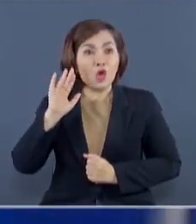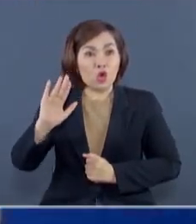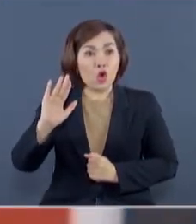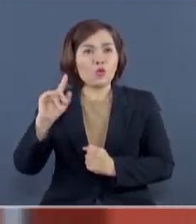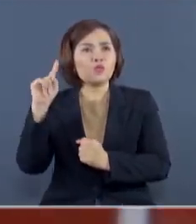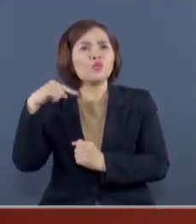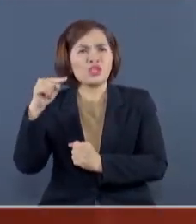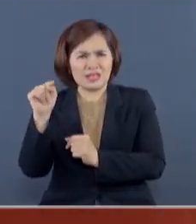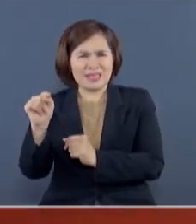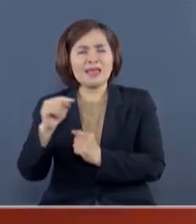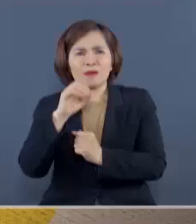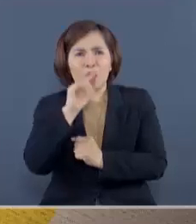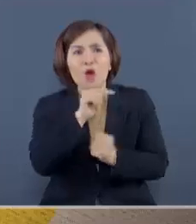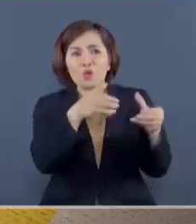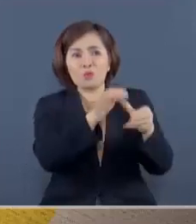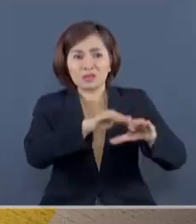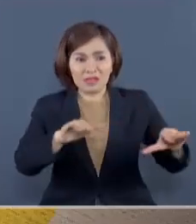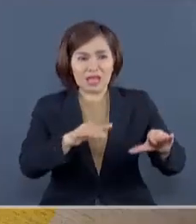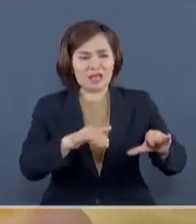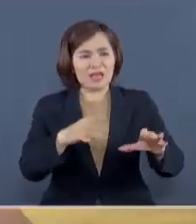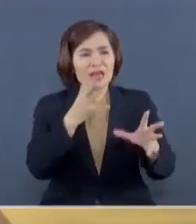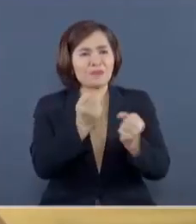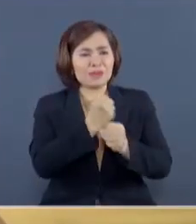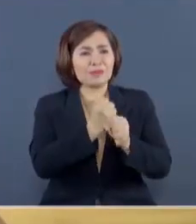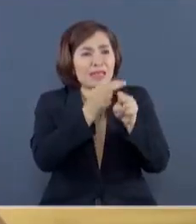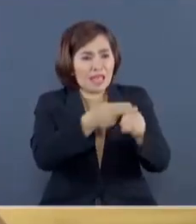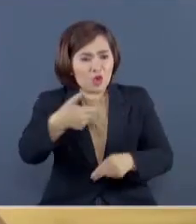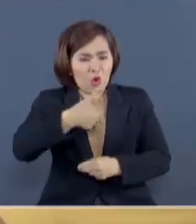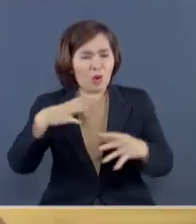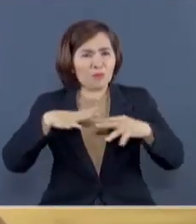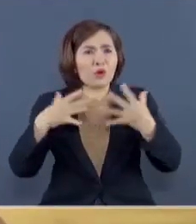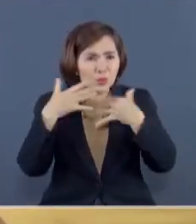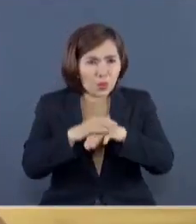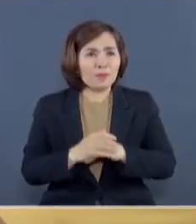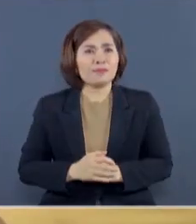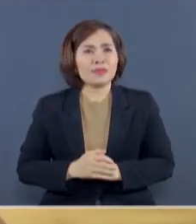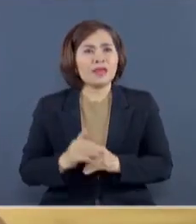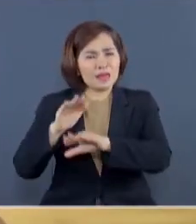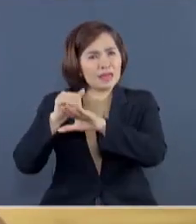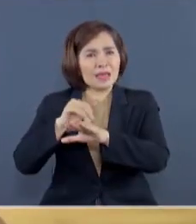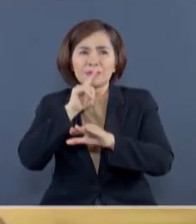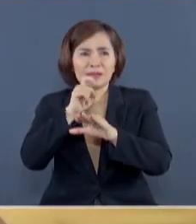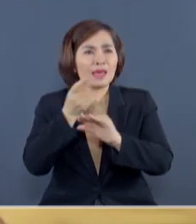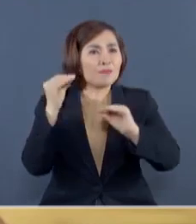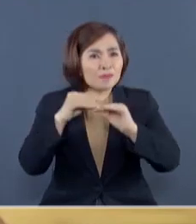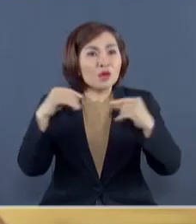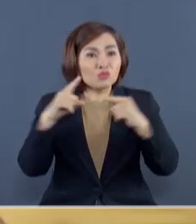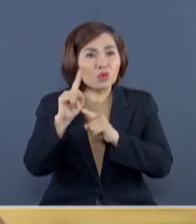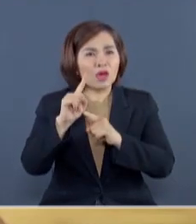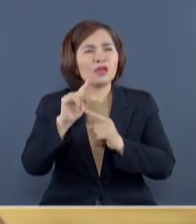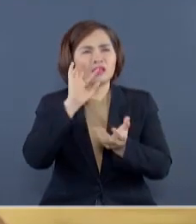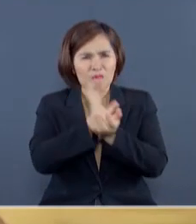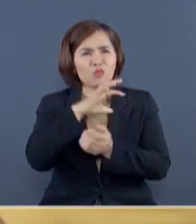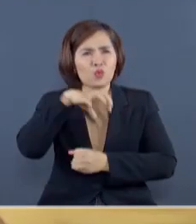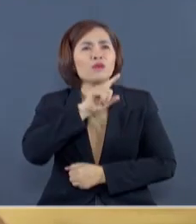ค่ะแล้วก็มาขอพักอาศัยอยู่กับเธอก็มีการมาสอบปากคำที่สภ.บ้านเพนะคะไม่ว่าจะเป็นประเด็นจั